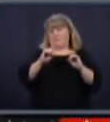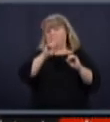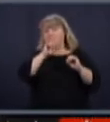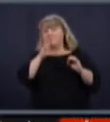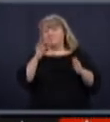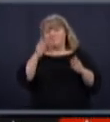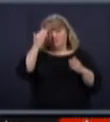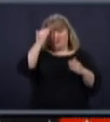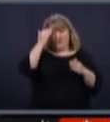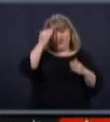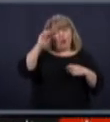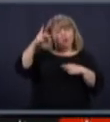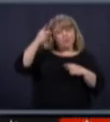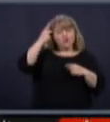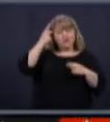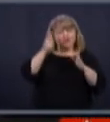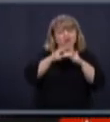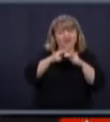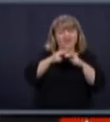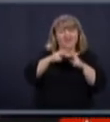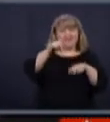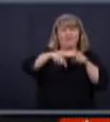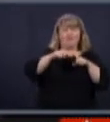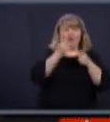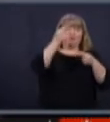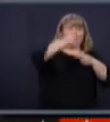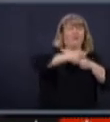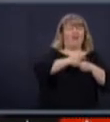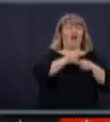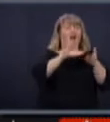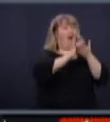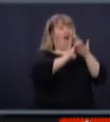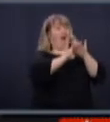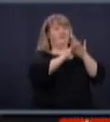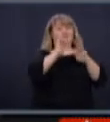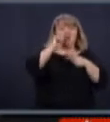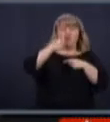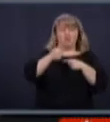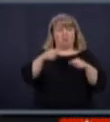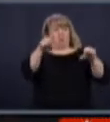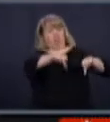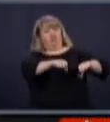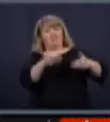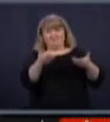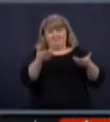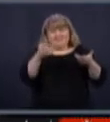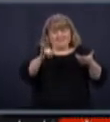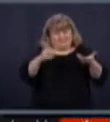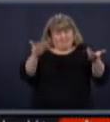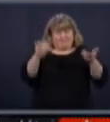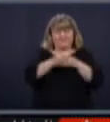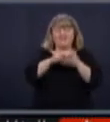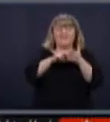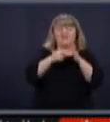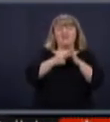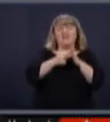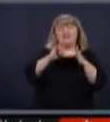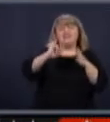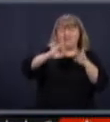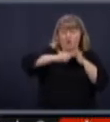encensé, puis demain, ça peut être le contraire. Évidemment, quand on commence à déconfiner,